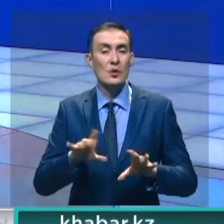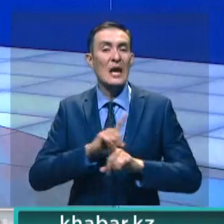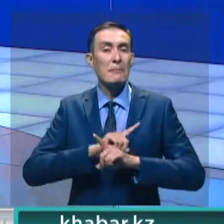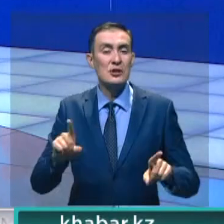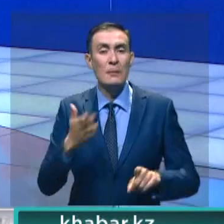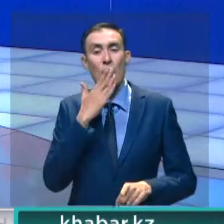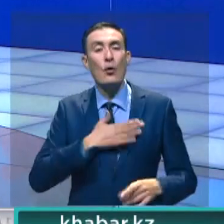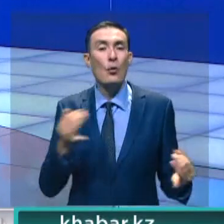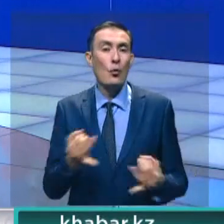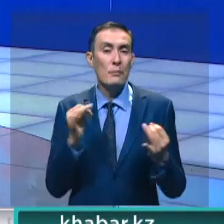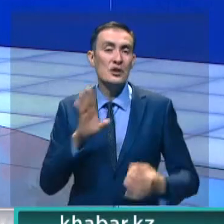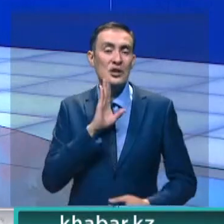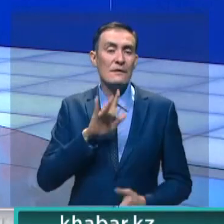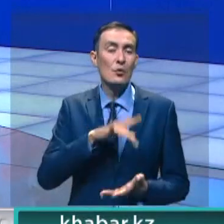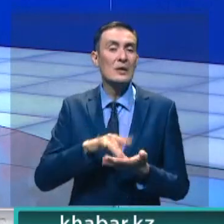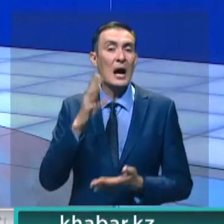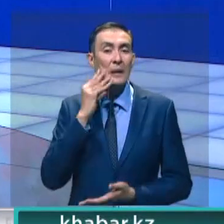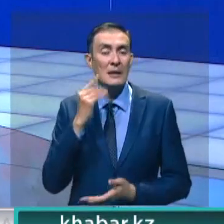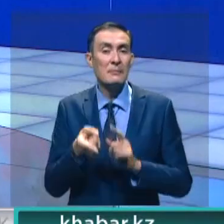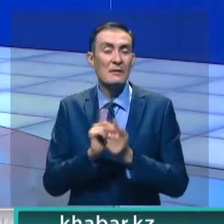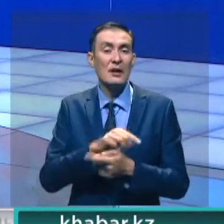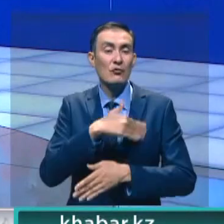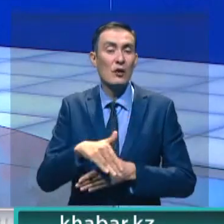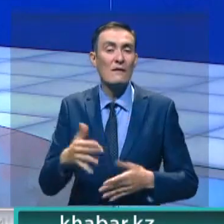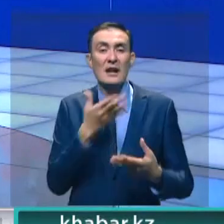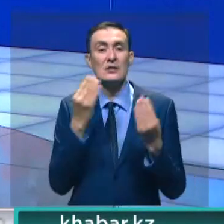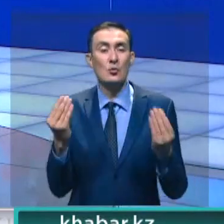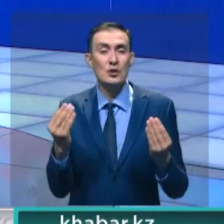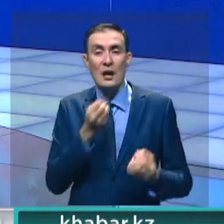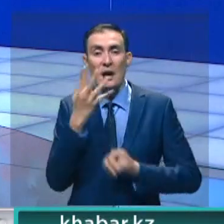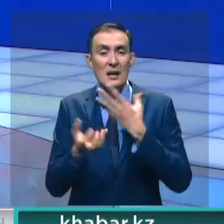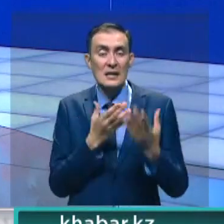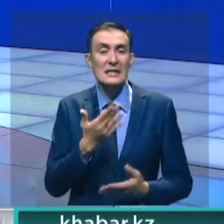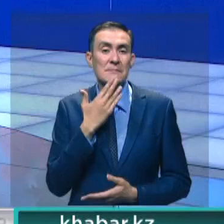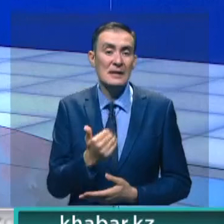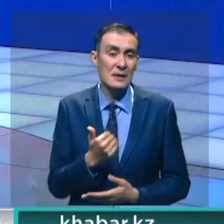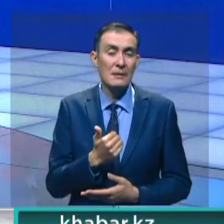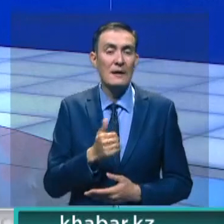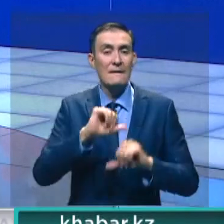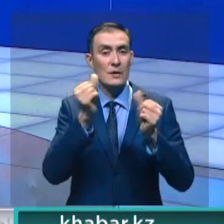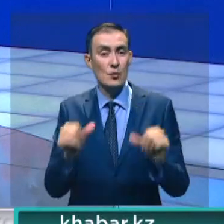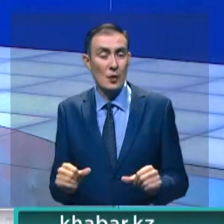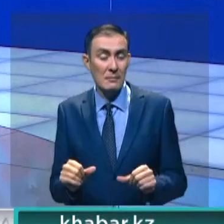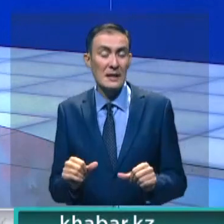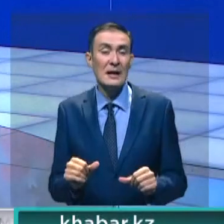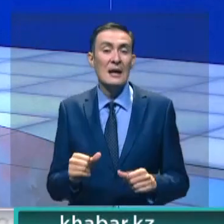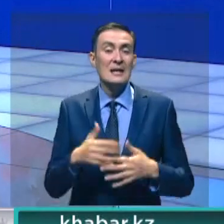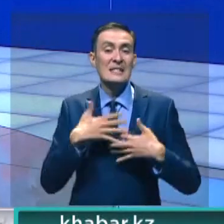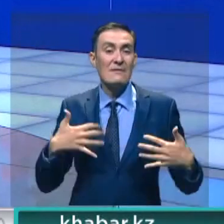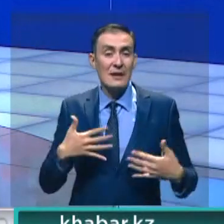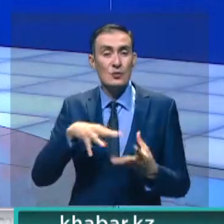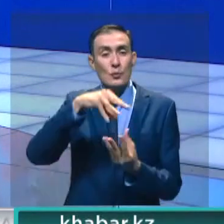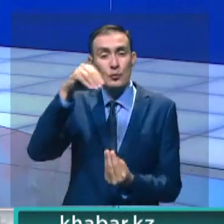необычном хобби алма-атинки. Женщина превратила свой двор в роскошный розарий с милыми садовыми фигурами. Зверинец с